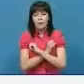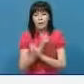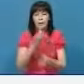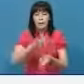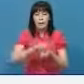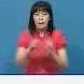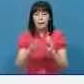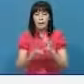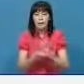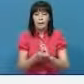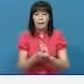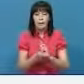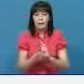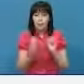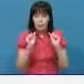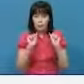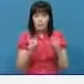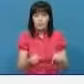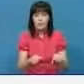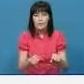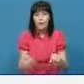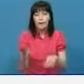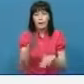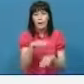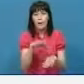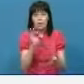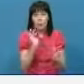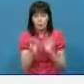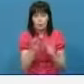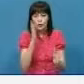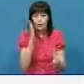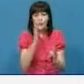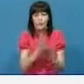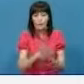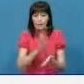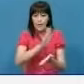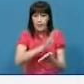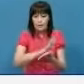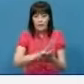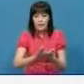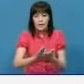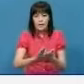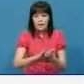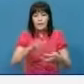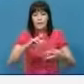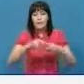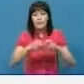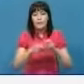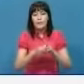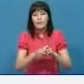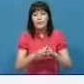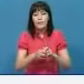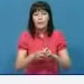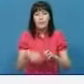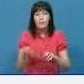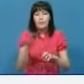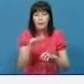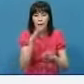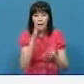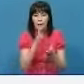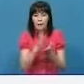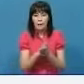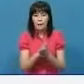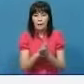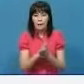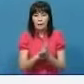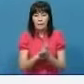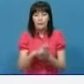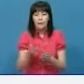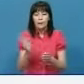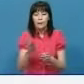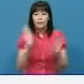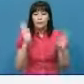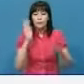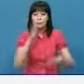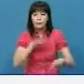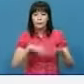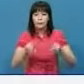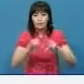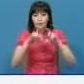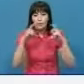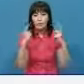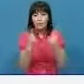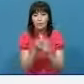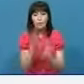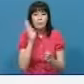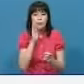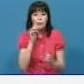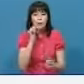айналдырған, мүмкіндік жасалған. Ең бірінші мәселе тазалық мәселесі, қауіпсіздік мәселесі. Барлық бассейндегі суларымыз